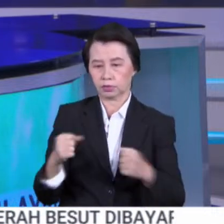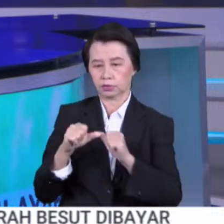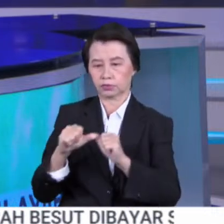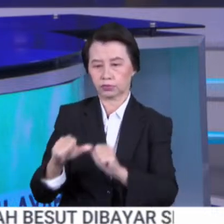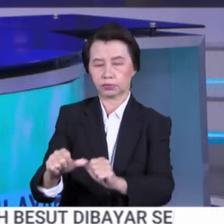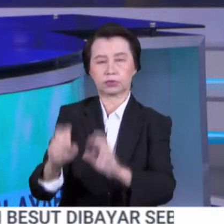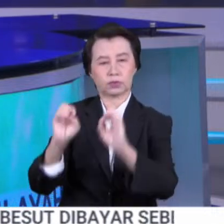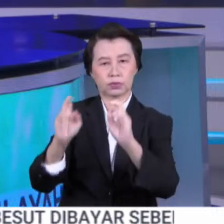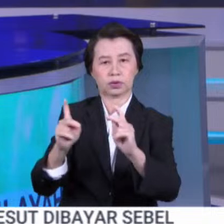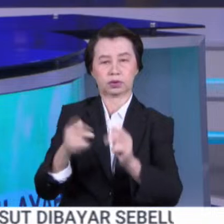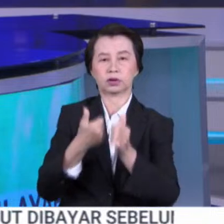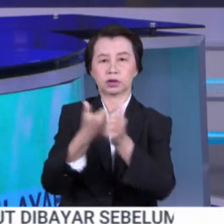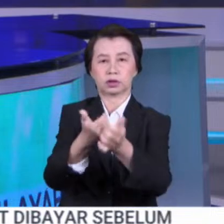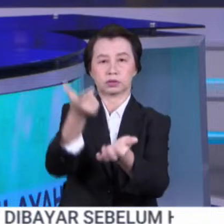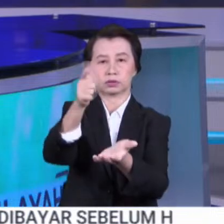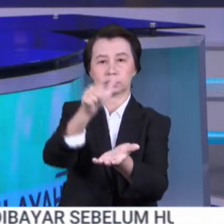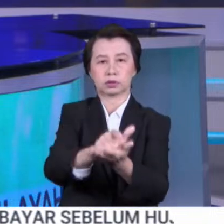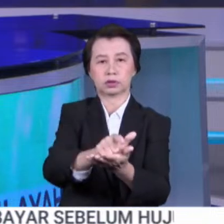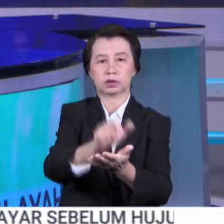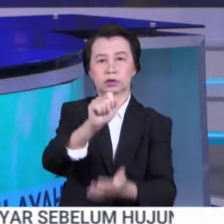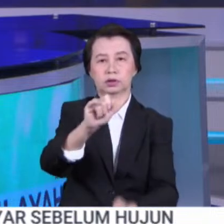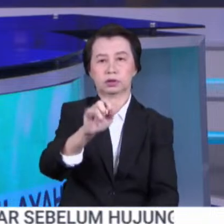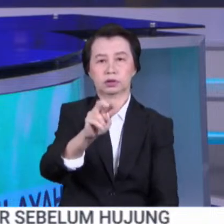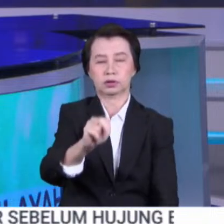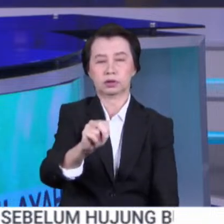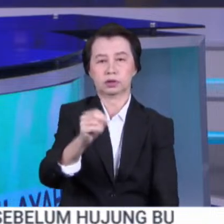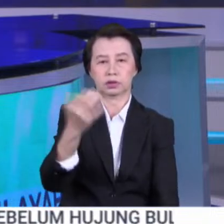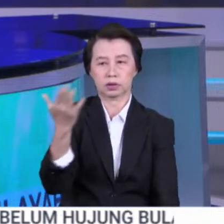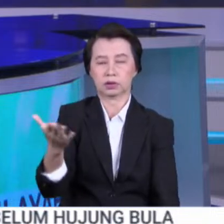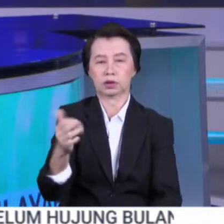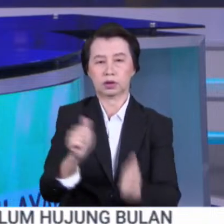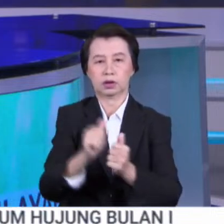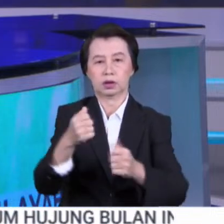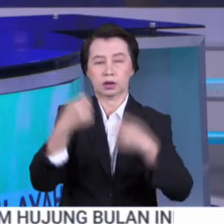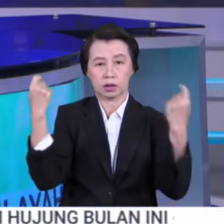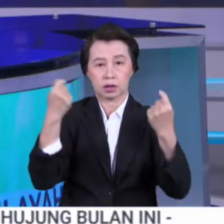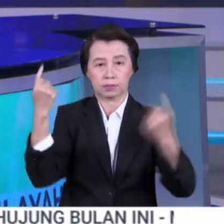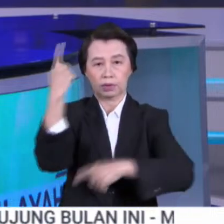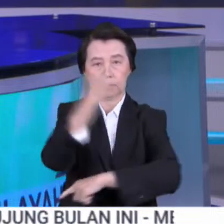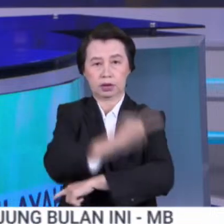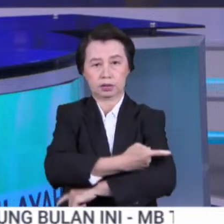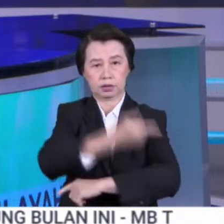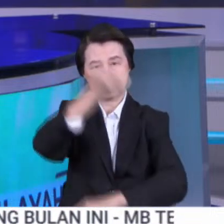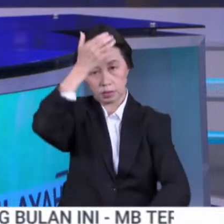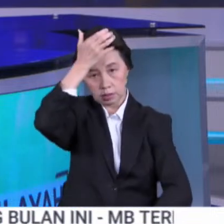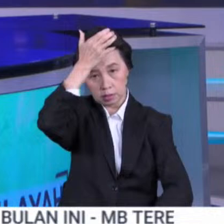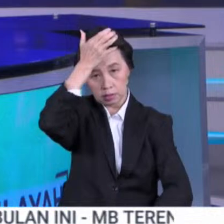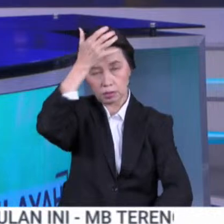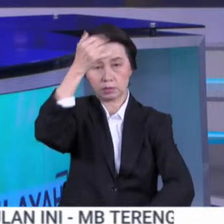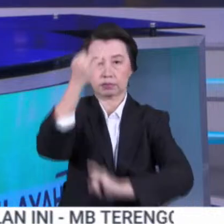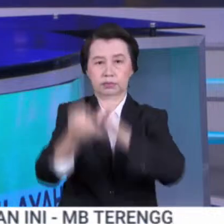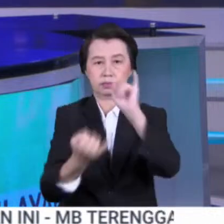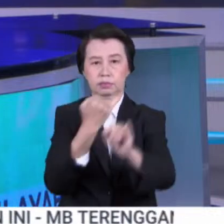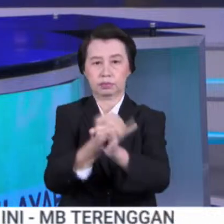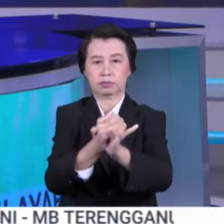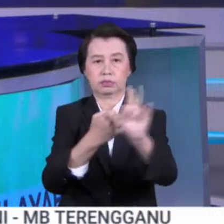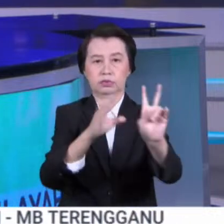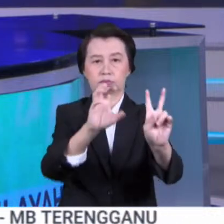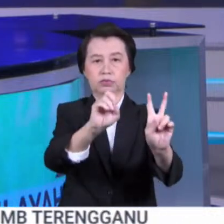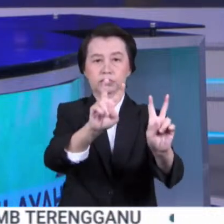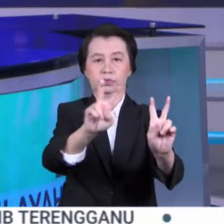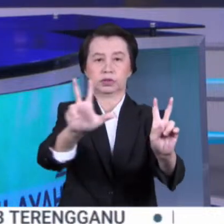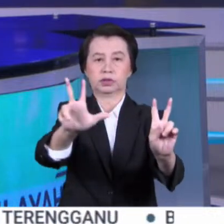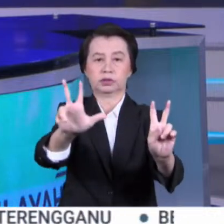kukuh. Kita ikuti laporan Aina Jihah Ahmad Mazlan bersempena sambutan Hari Jururawat Antarabangsa 2023.